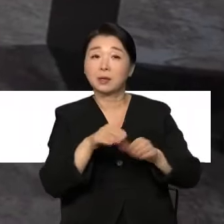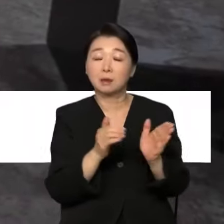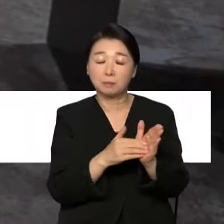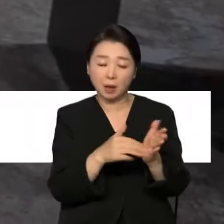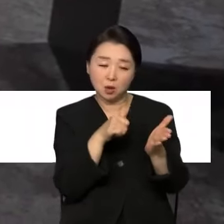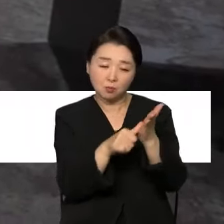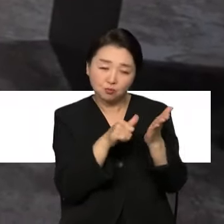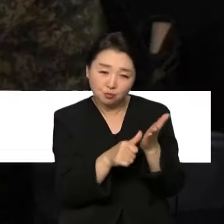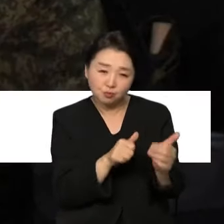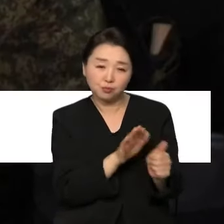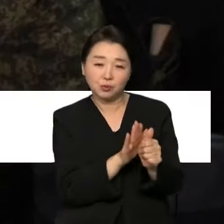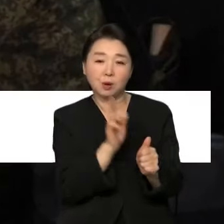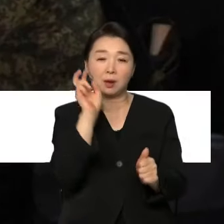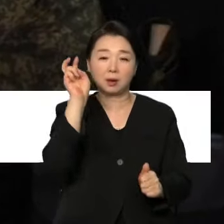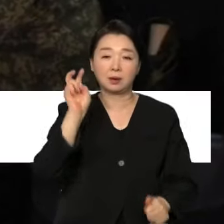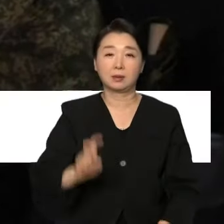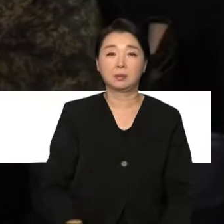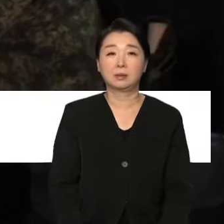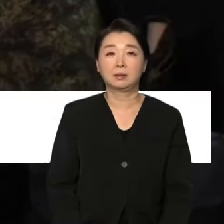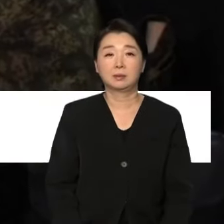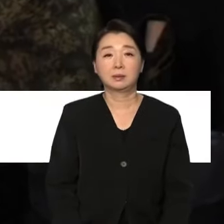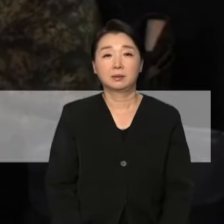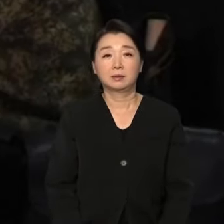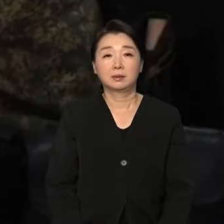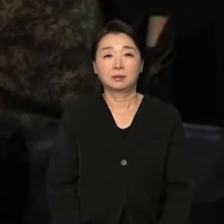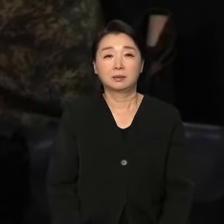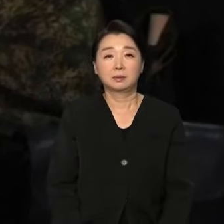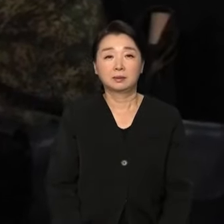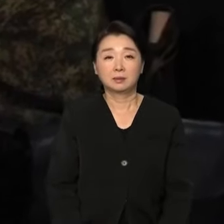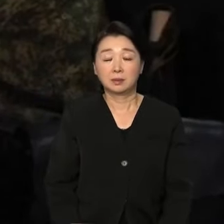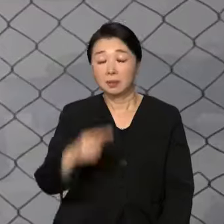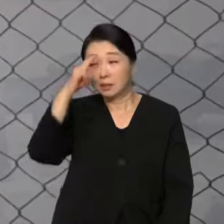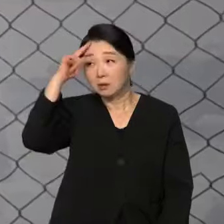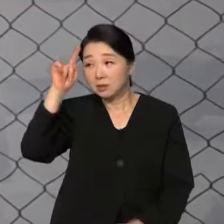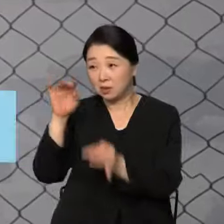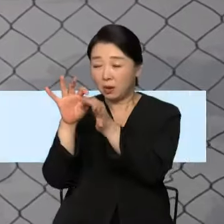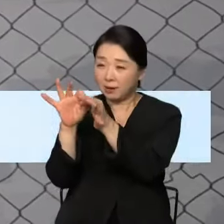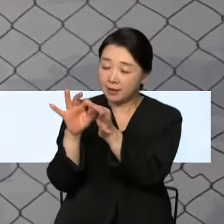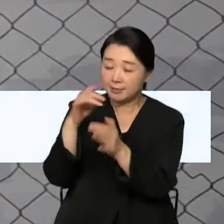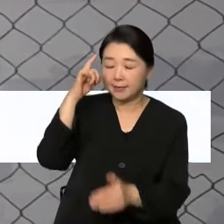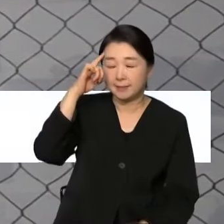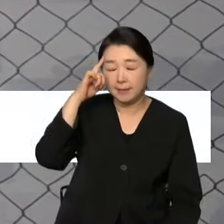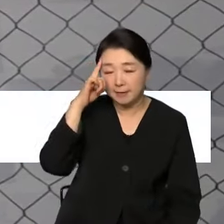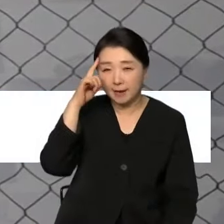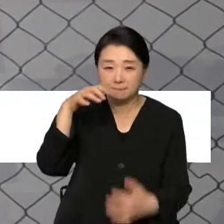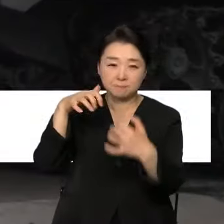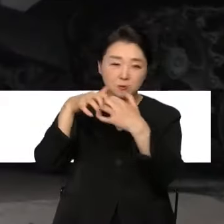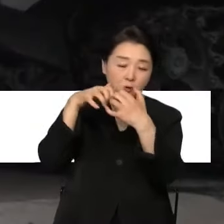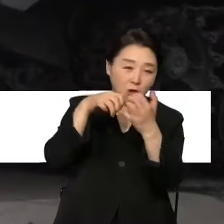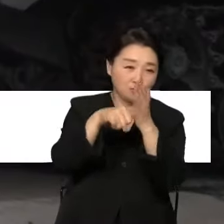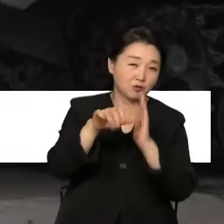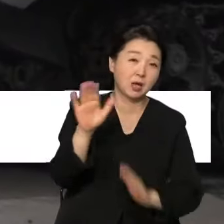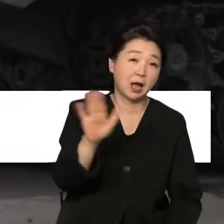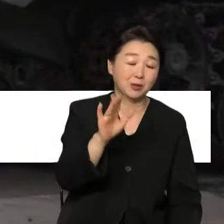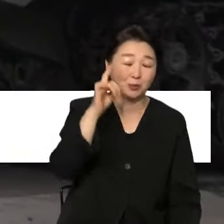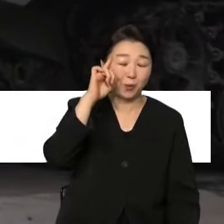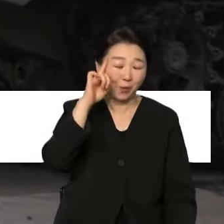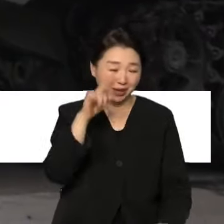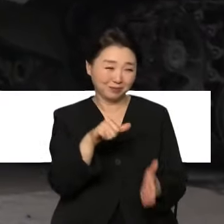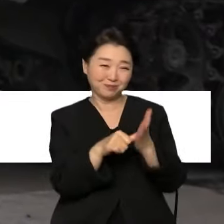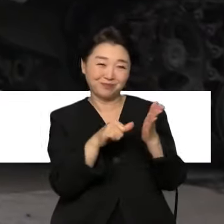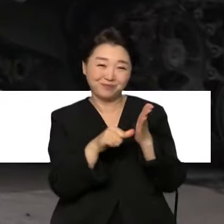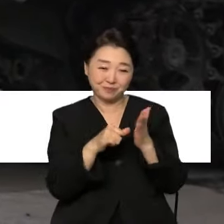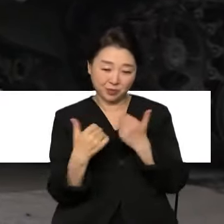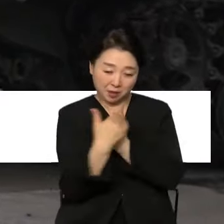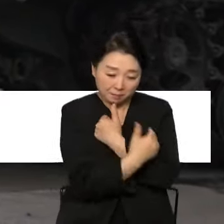지원 방안까지 논의할 가능성도 있습니다. 러시아와의 관계를 고려해 공격용 무기보다 공병 장비나 방공